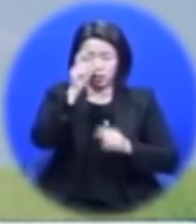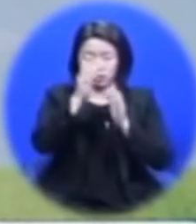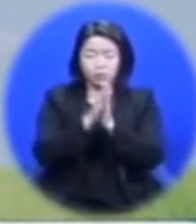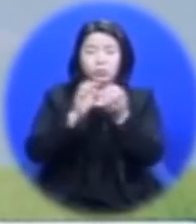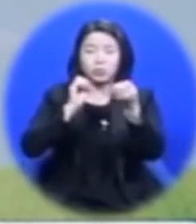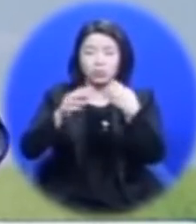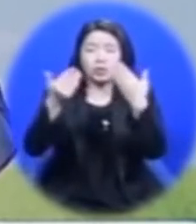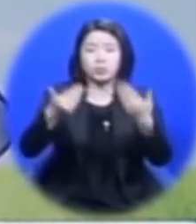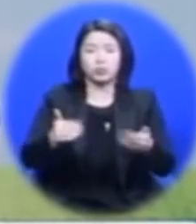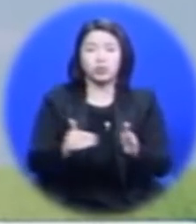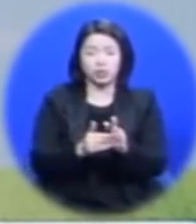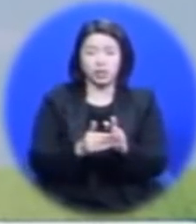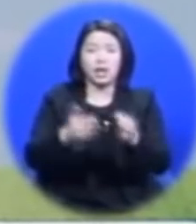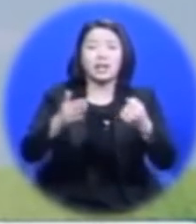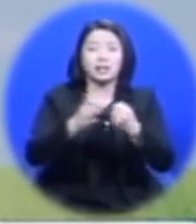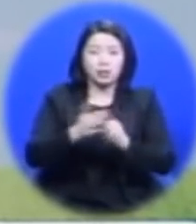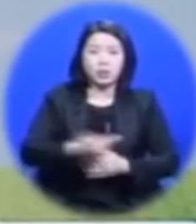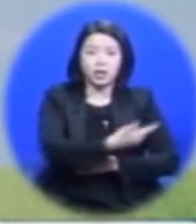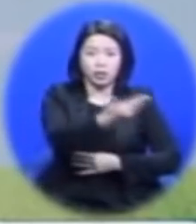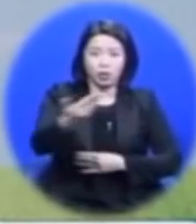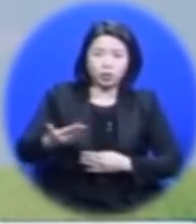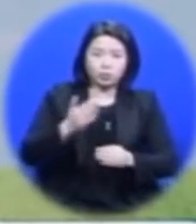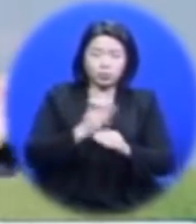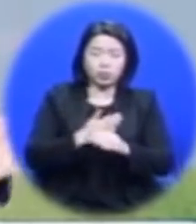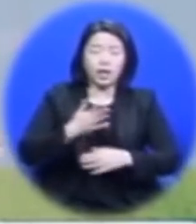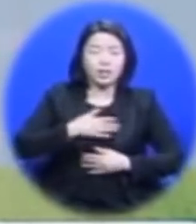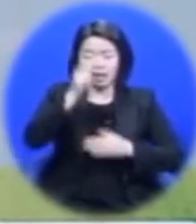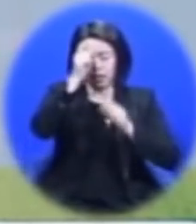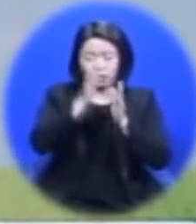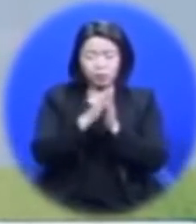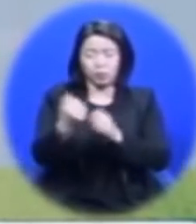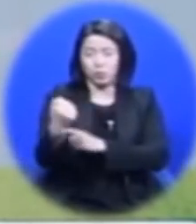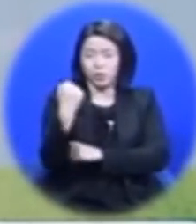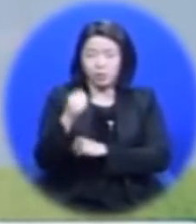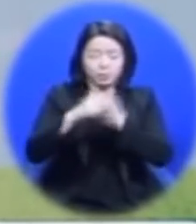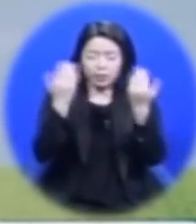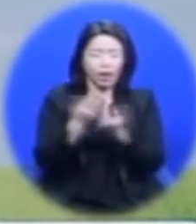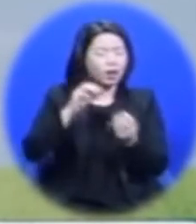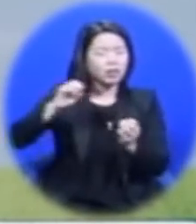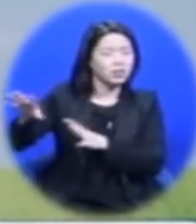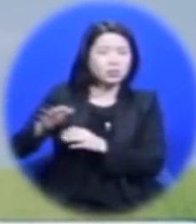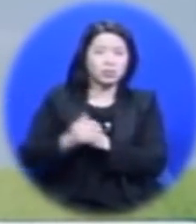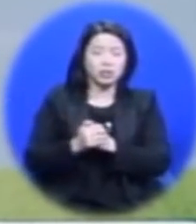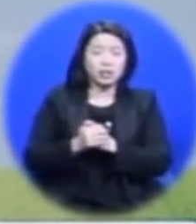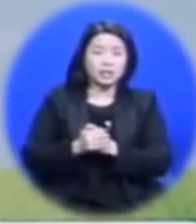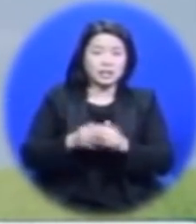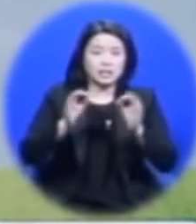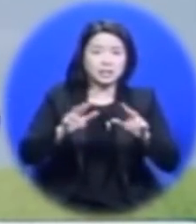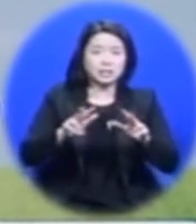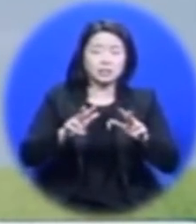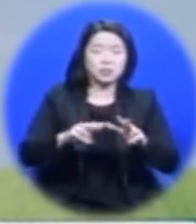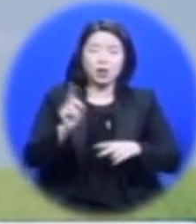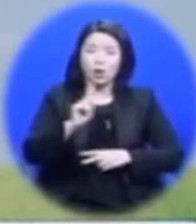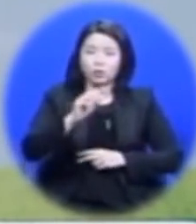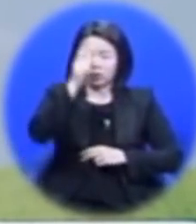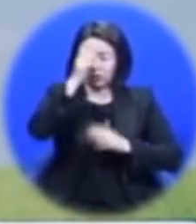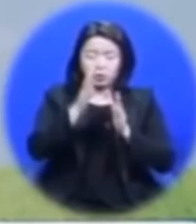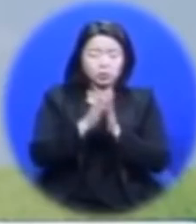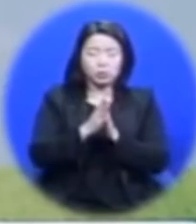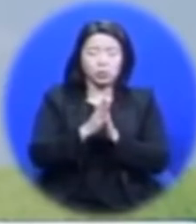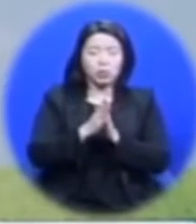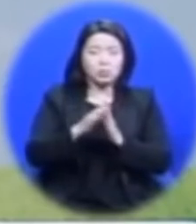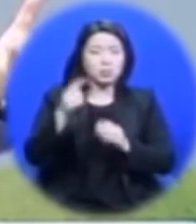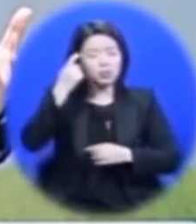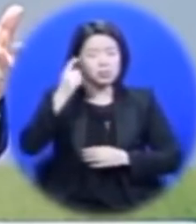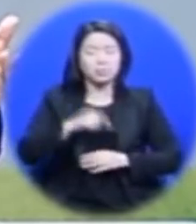주셨다는 겁니다. 그러므로 여러분 중에 나 기도 힘 다 잃어버렸어. 이제는 기도할 어떤 의욕도 생기지도 않아.